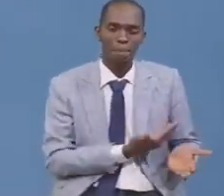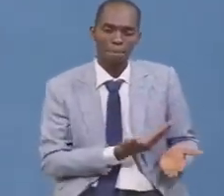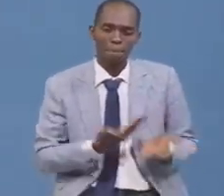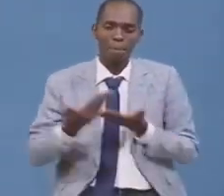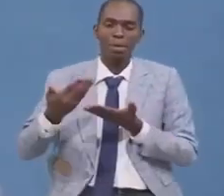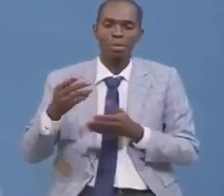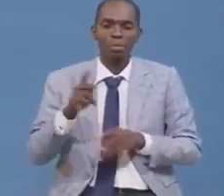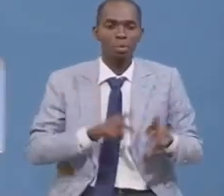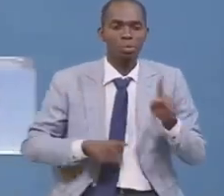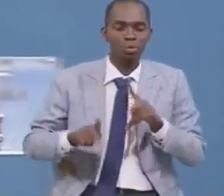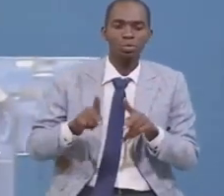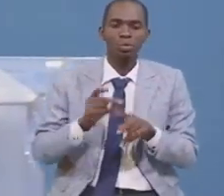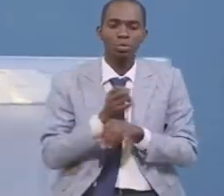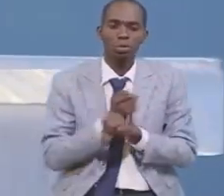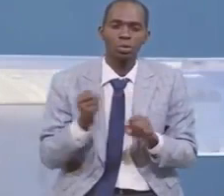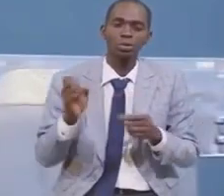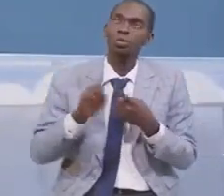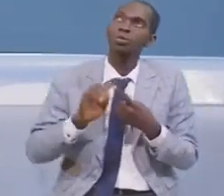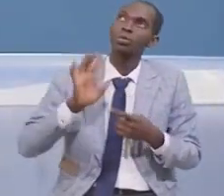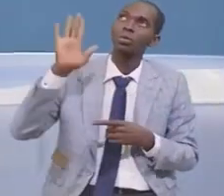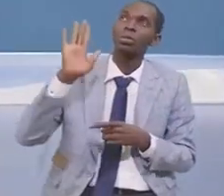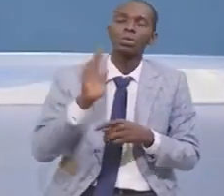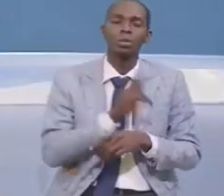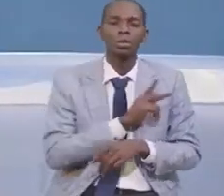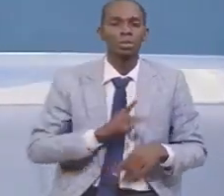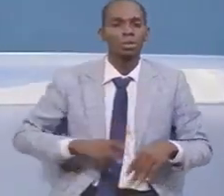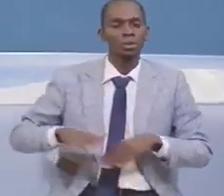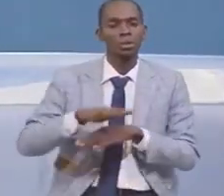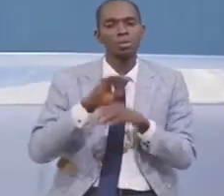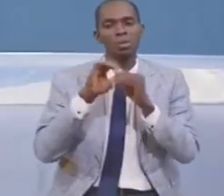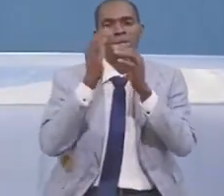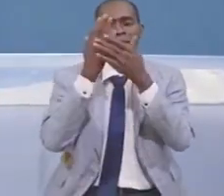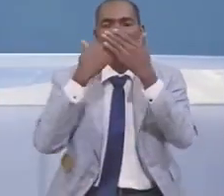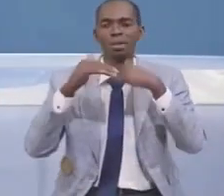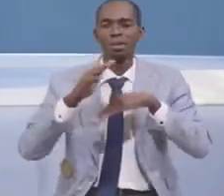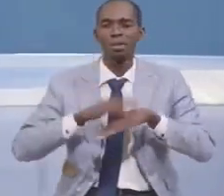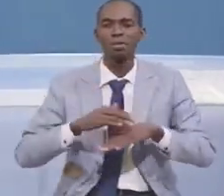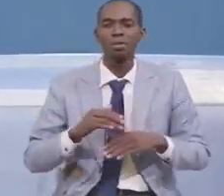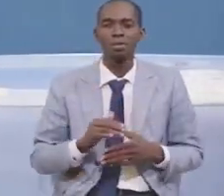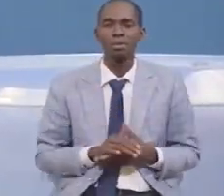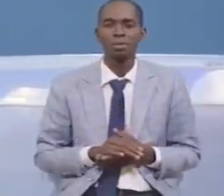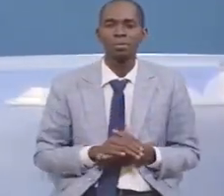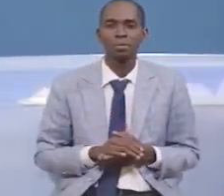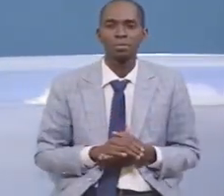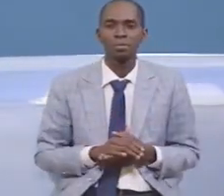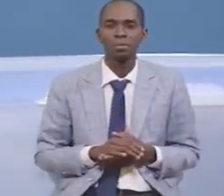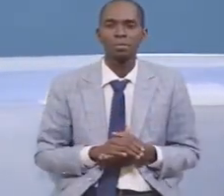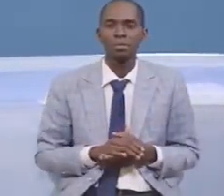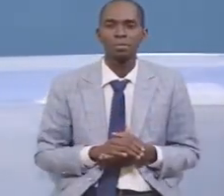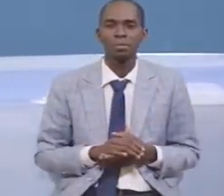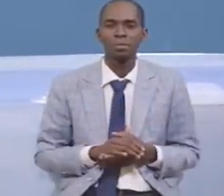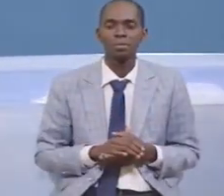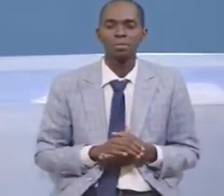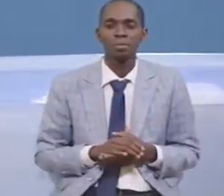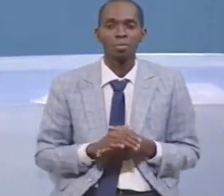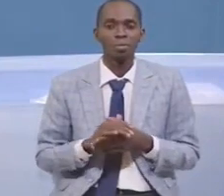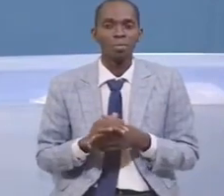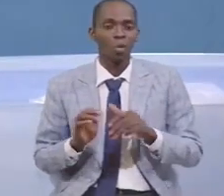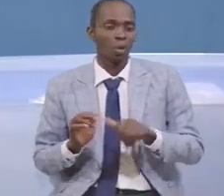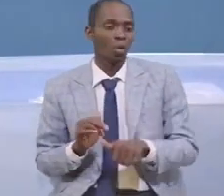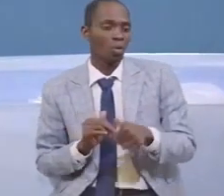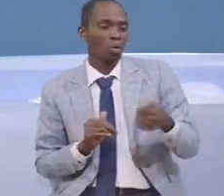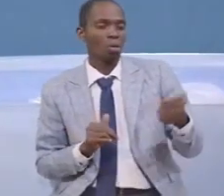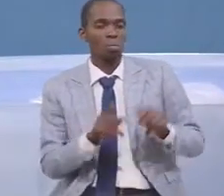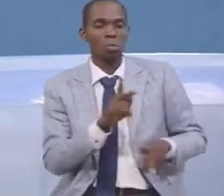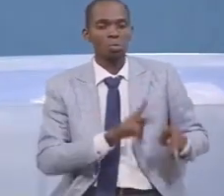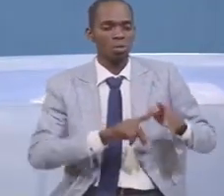kota palamuloniki pampi tana rajyamuloki pani variga varini teeskuravalani atti aatmala kosamai manalni korutunnaru. Others started